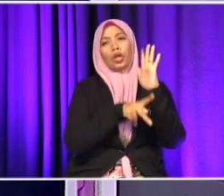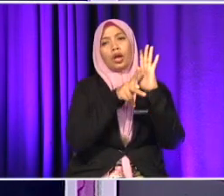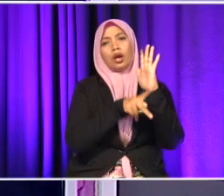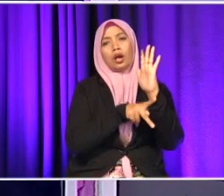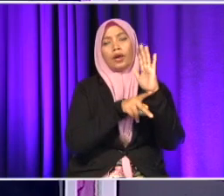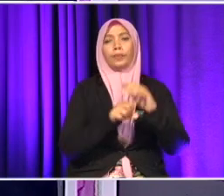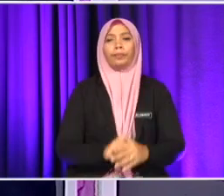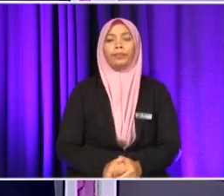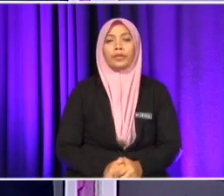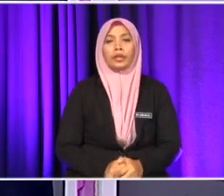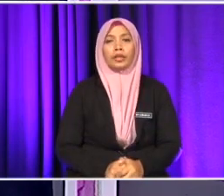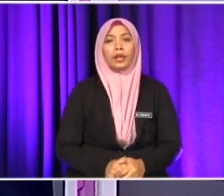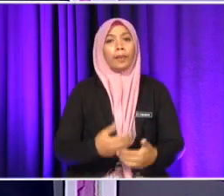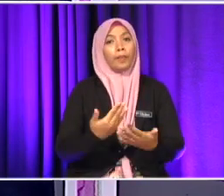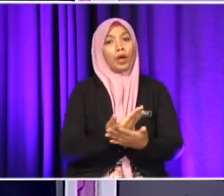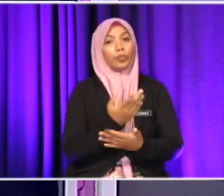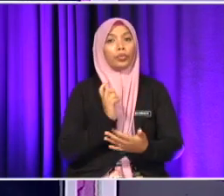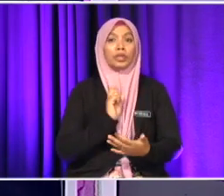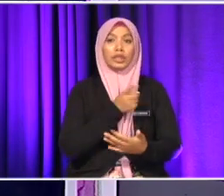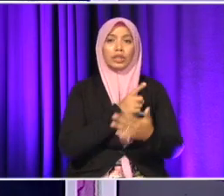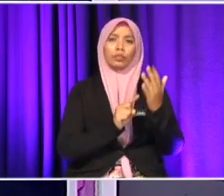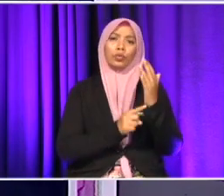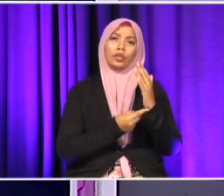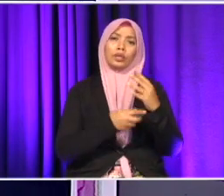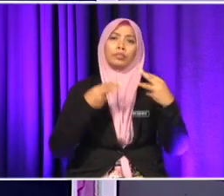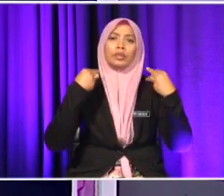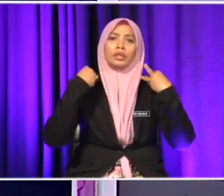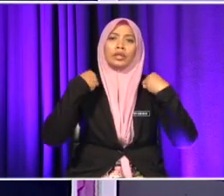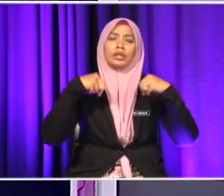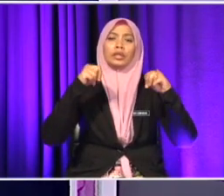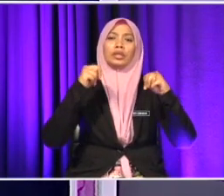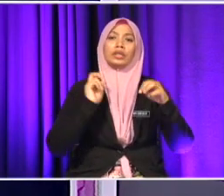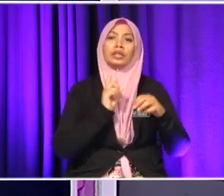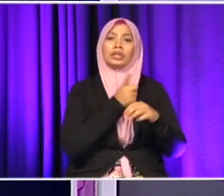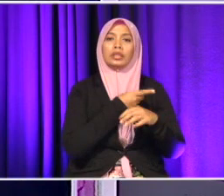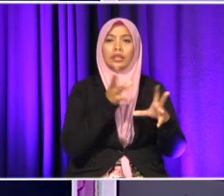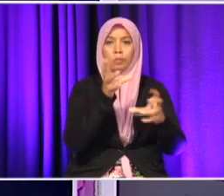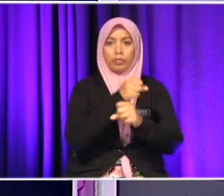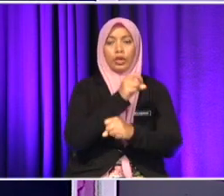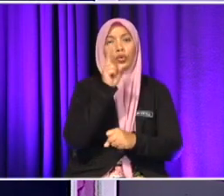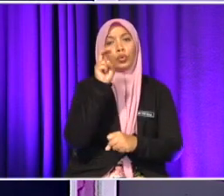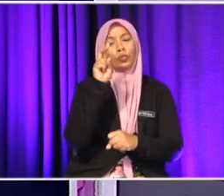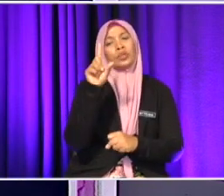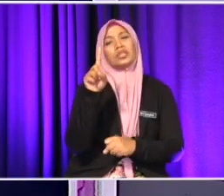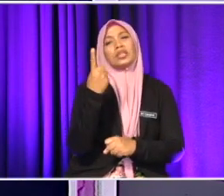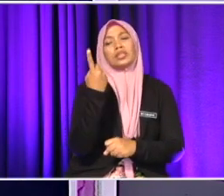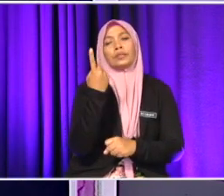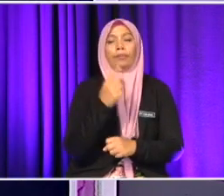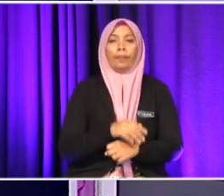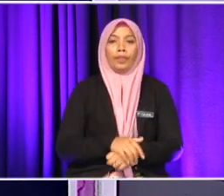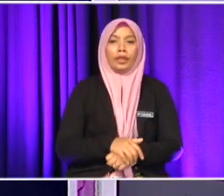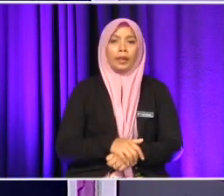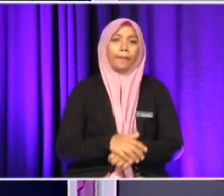mungkin tidak ada bau kita mulai Berniaga mungkin kita boleh dapat 2000 saja mungkin mungkin